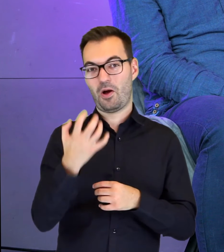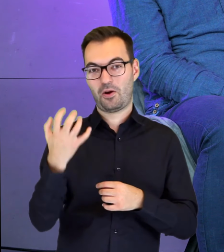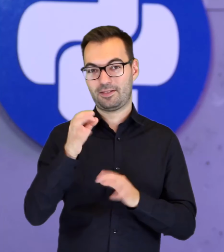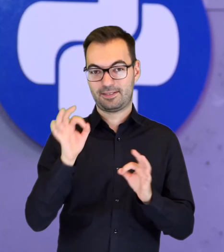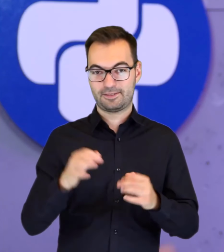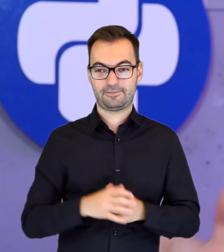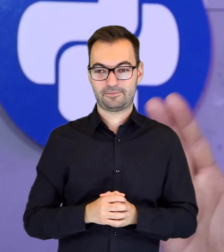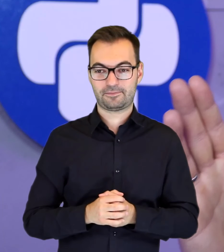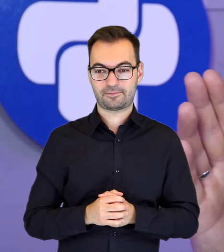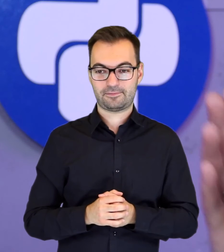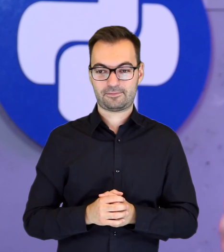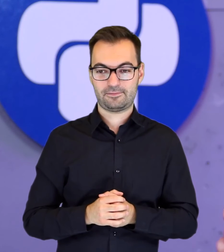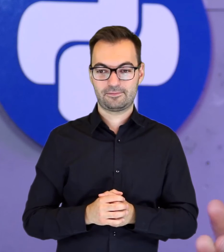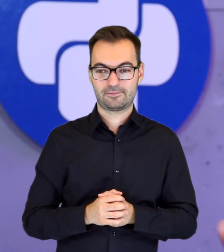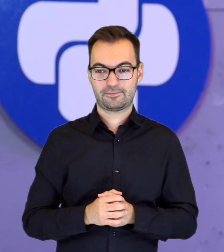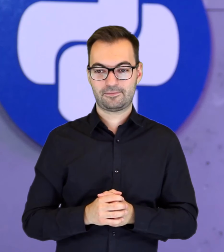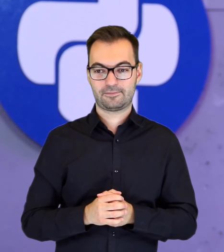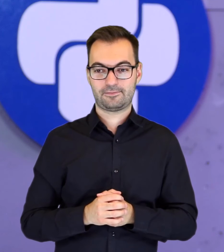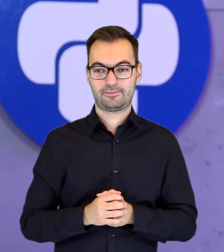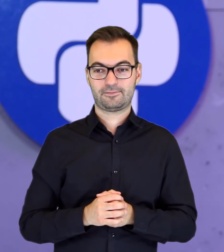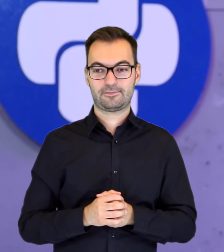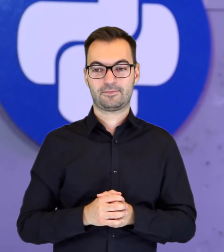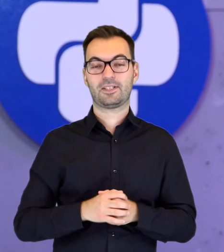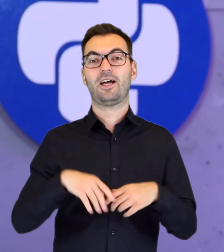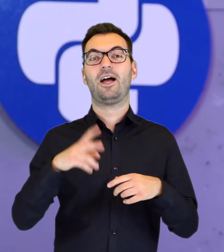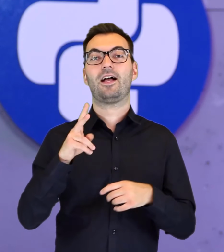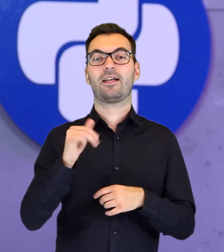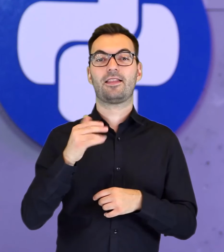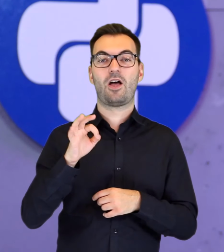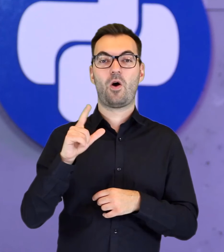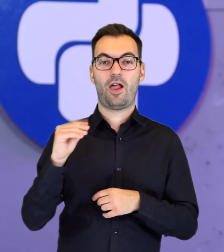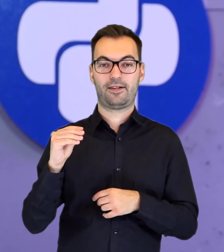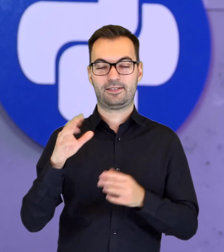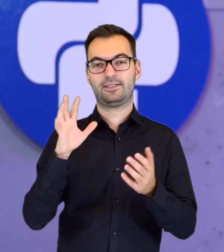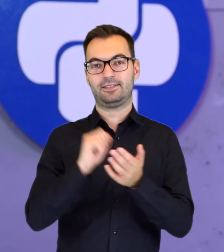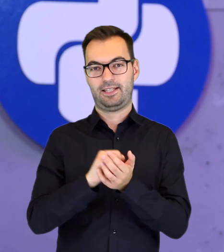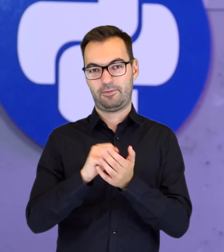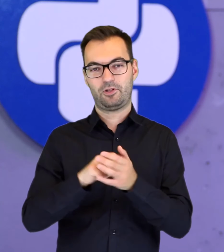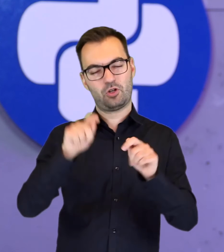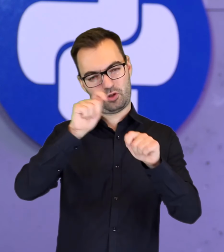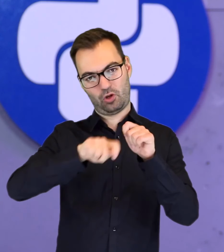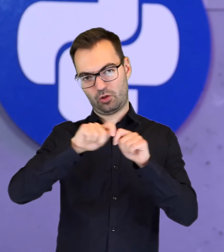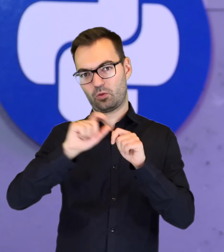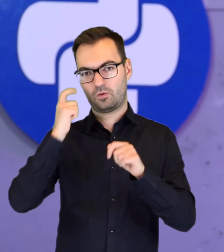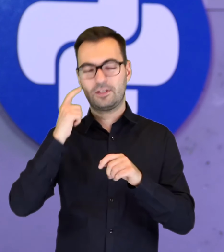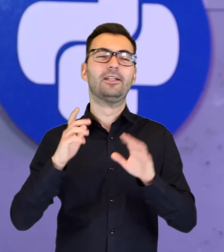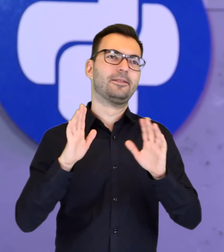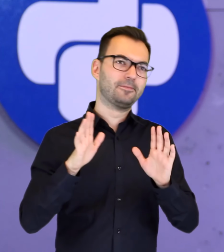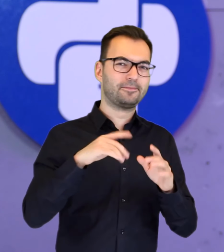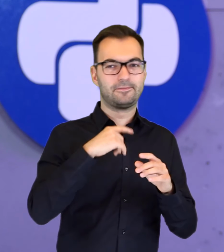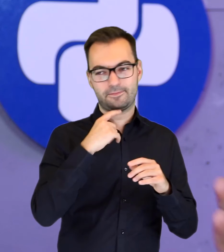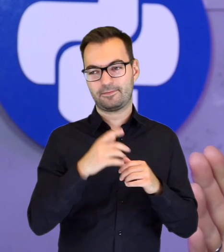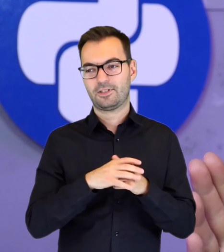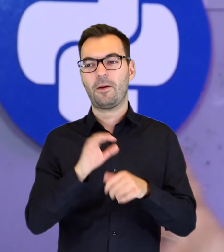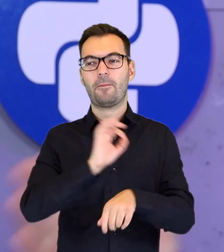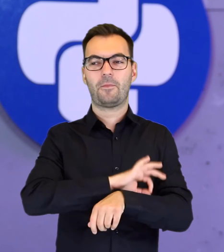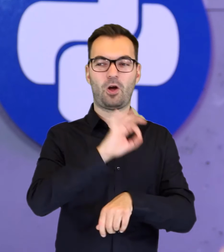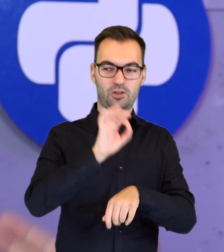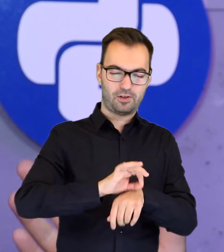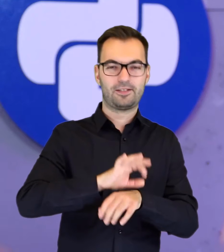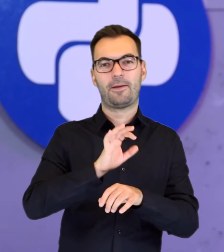spotkanie Ja zwrócę się teraz do widzów którzy będą nas oglądać Generalnie